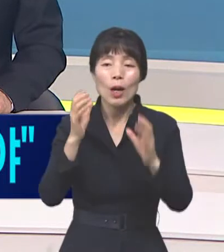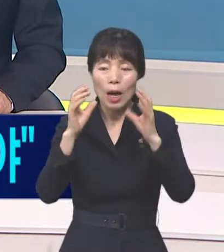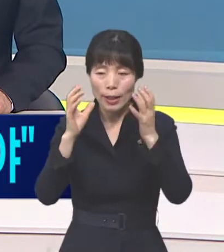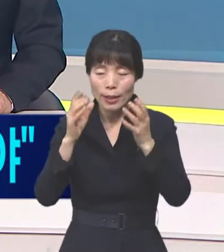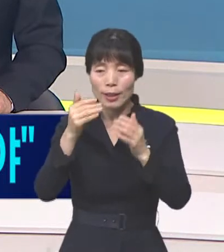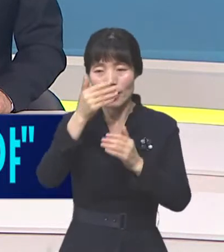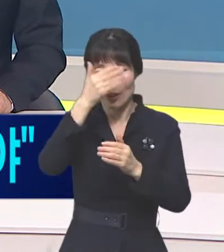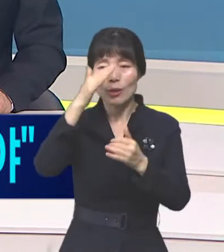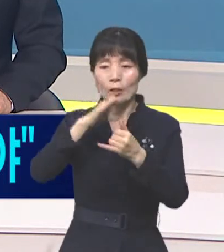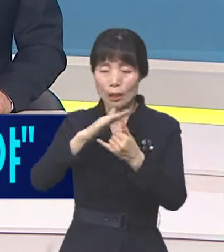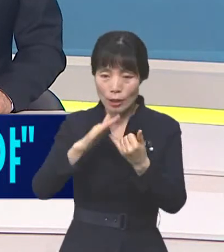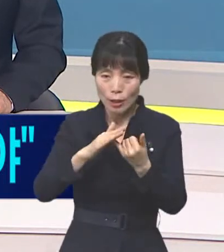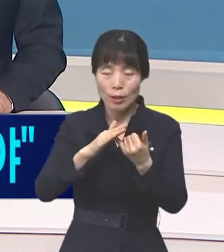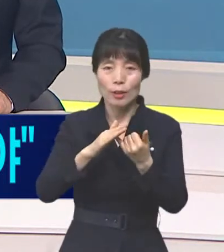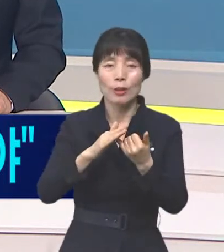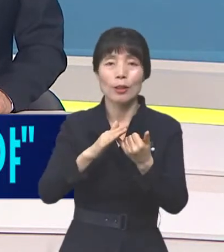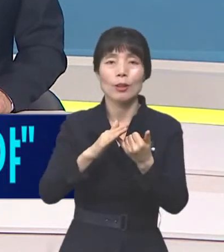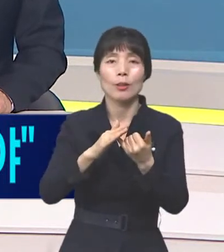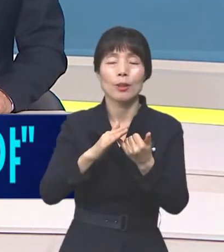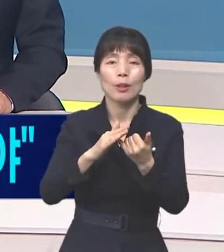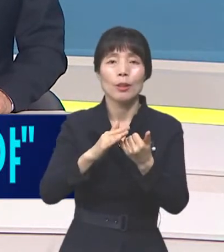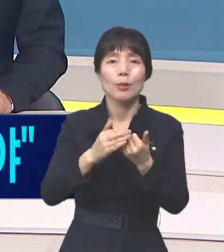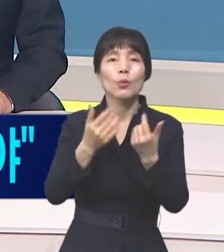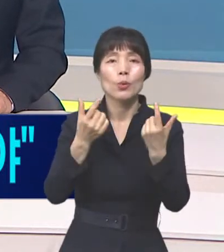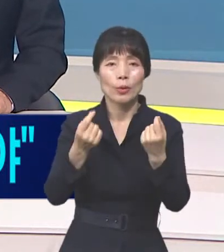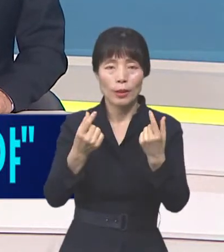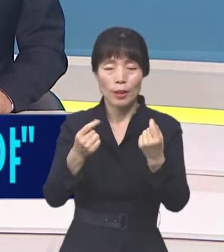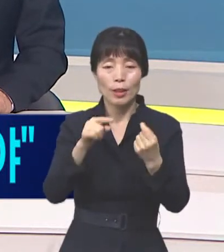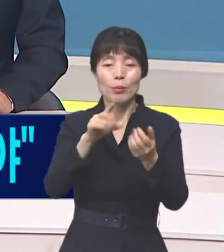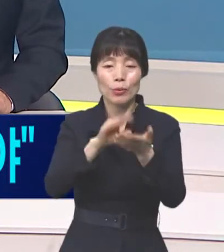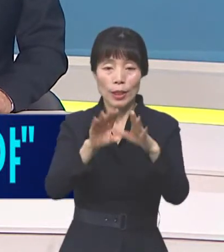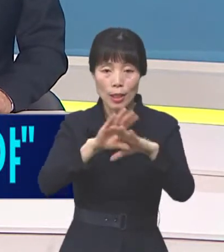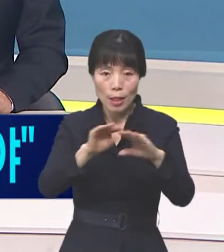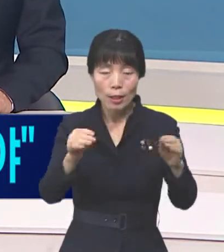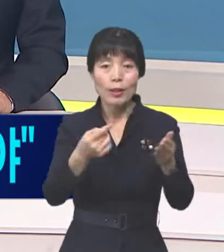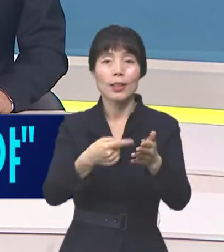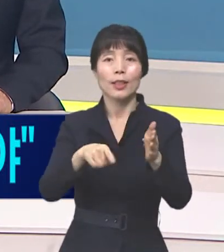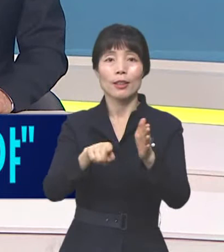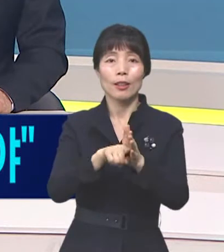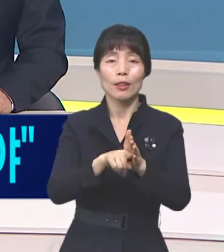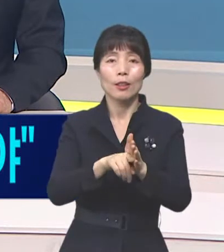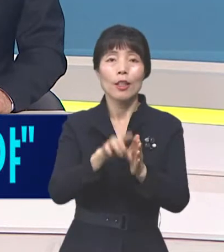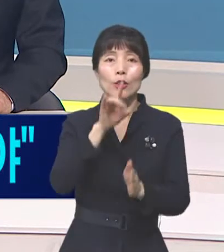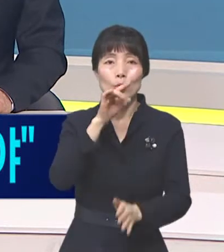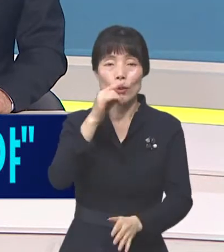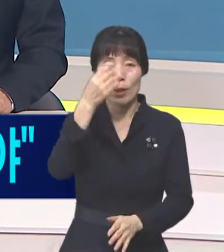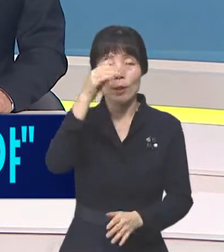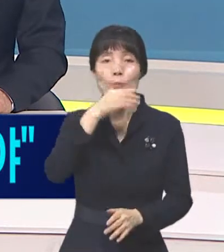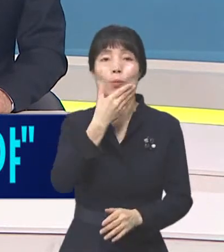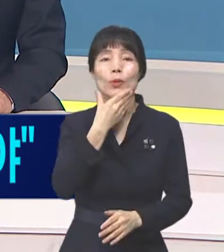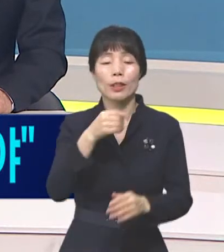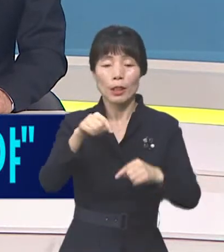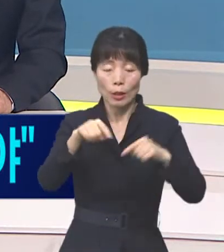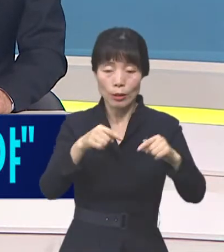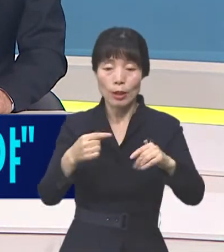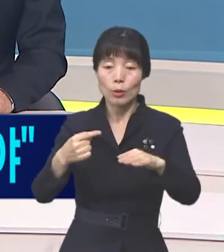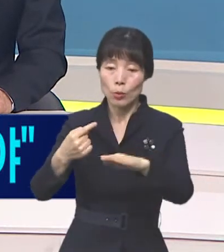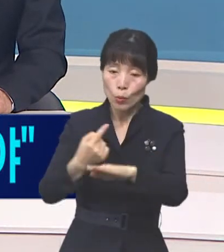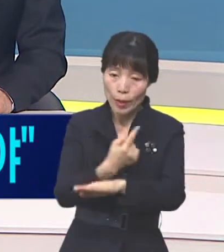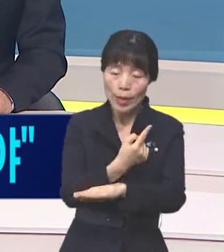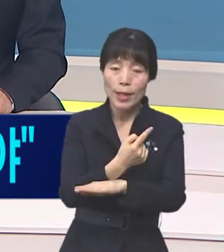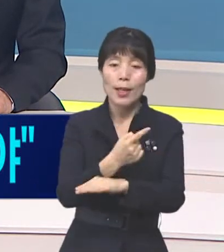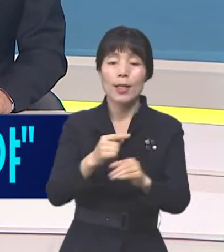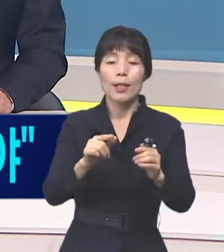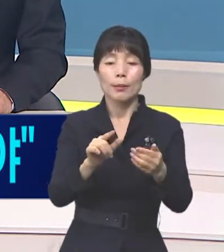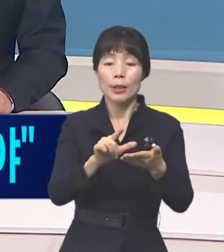아동과 청장년층도 예외는 아닙니다. 이런 문제를 해소하기 위해선 중앙주도의 복지정책을 벗어나 지방정부의